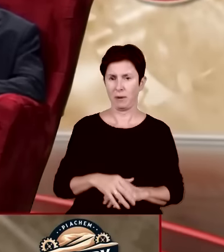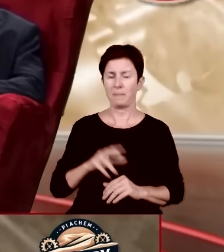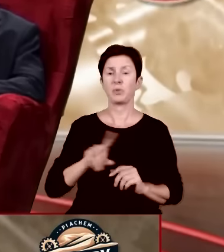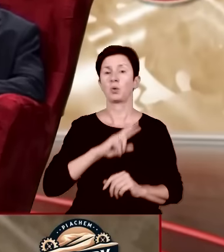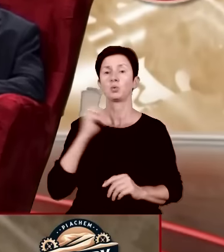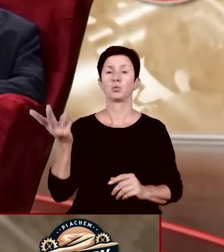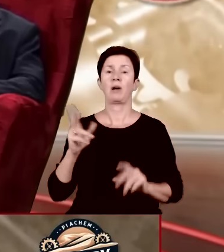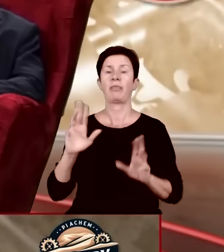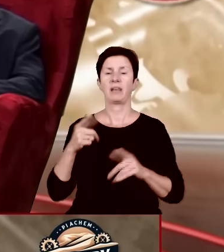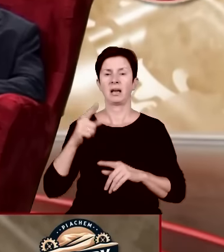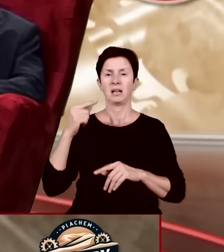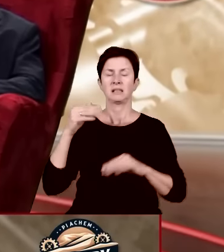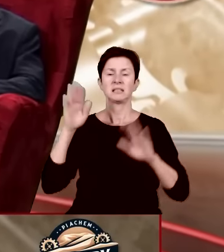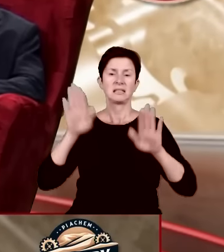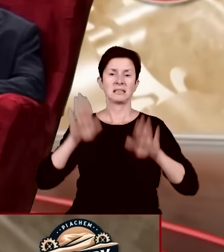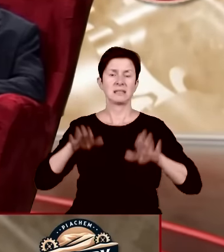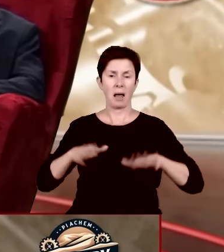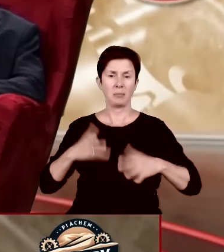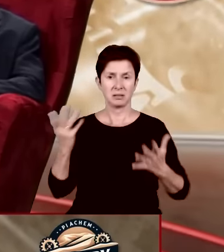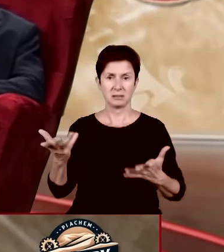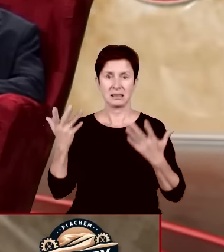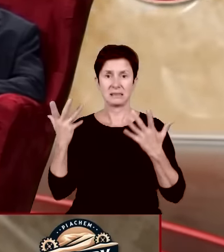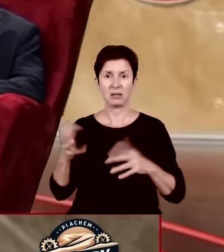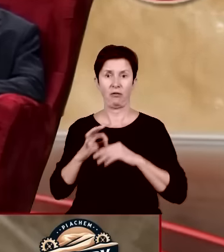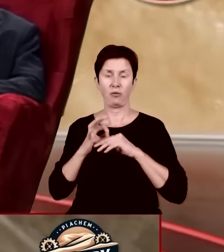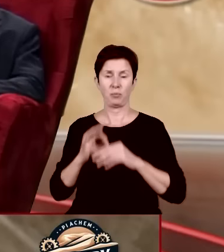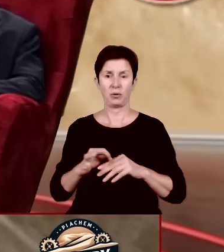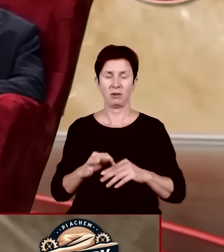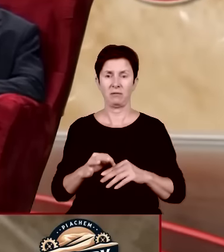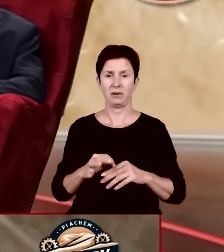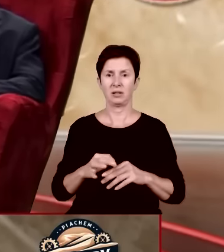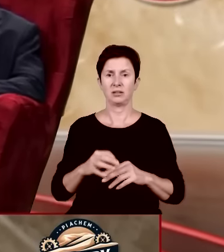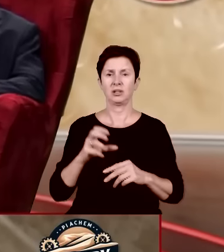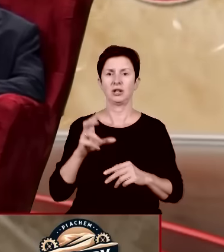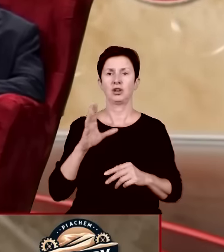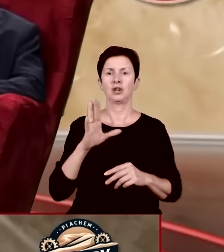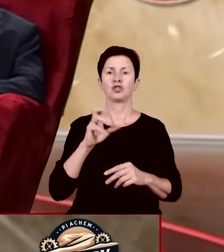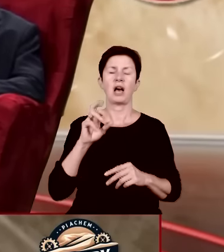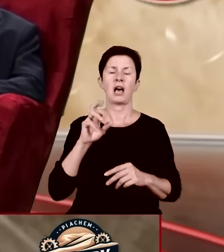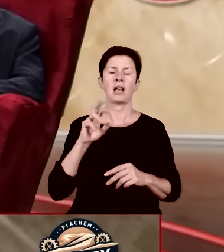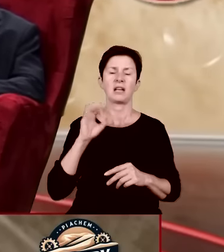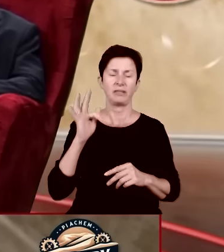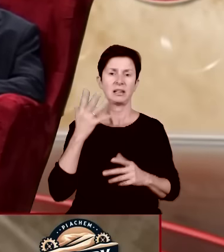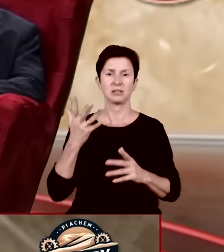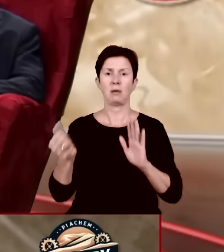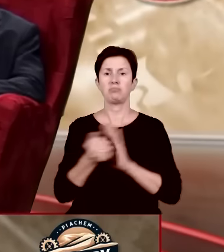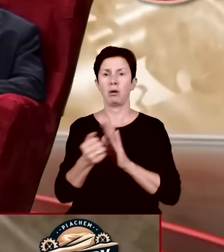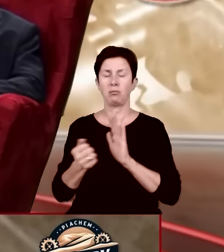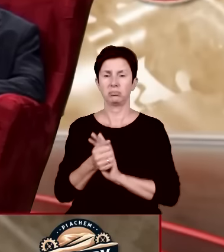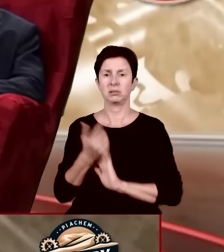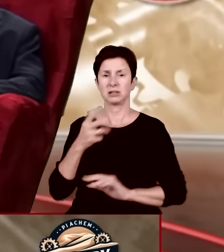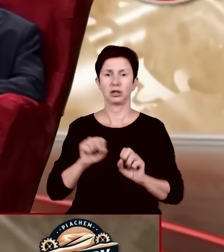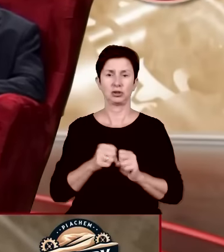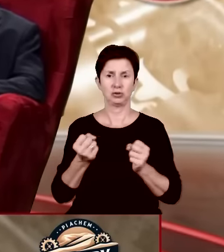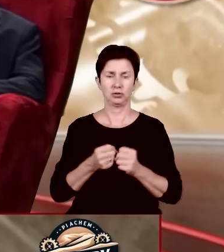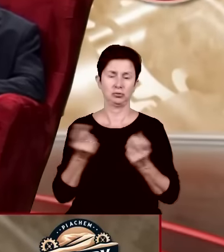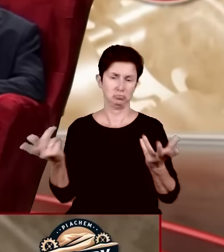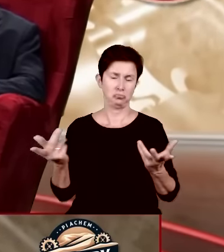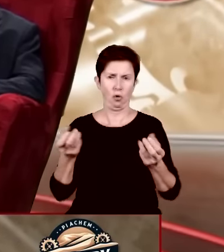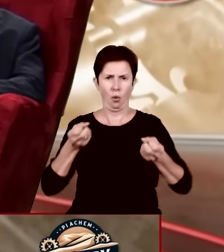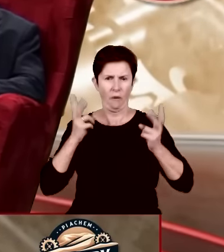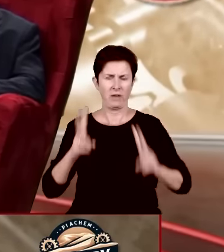też chcą wprowadzić szariat, też podkładają bomby, też chcą cię zniszczyć i o tym otwarcie mówią.